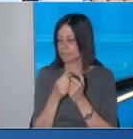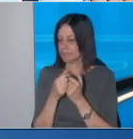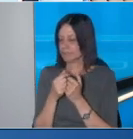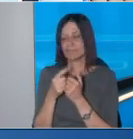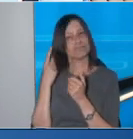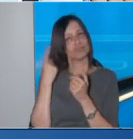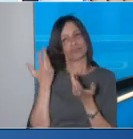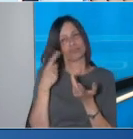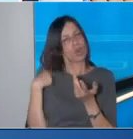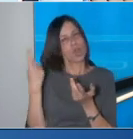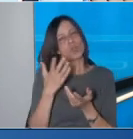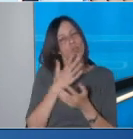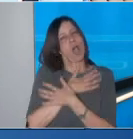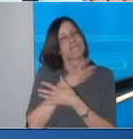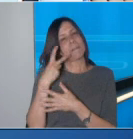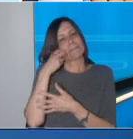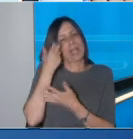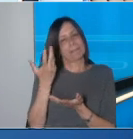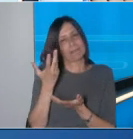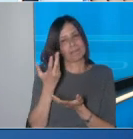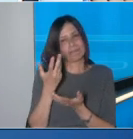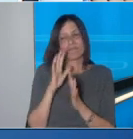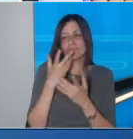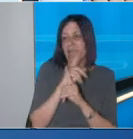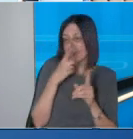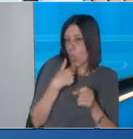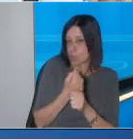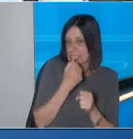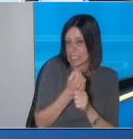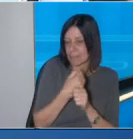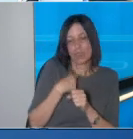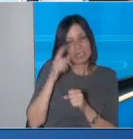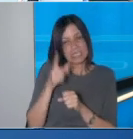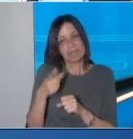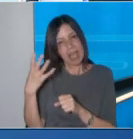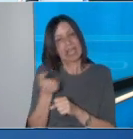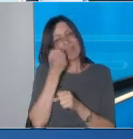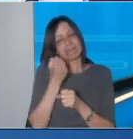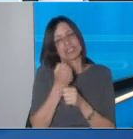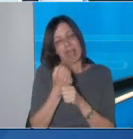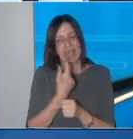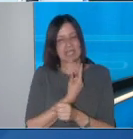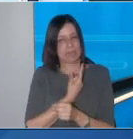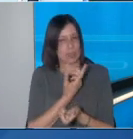תשמעו, כולנו אוהבים שמחמיאים לנו, ואם אחרים לא עושים את זה, אנחנו נאלצים לקחת את המשימה על עצמנו.